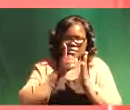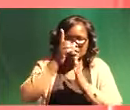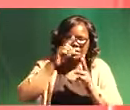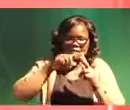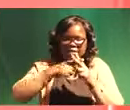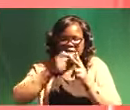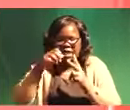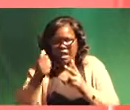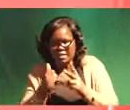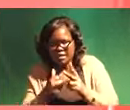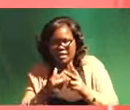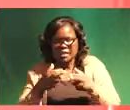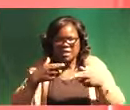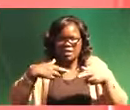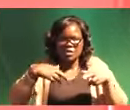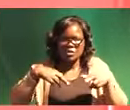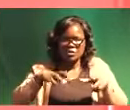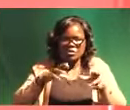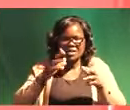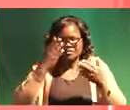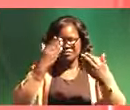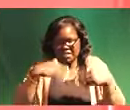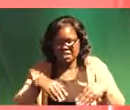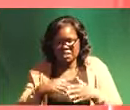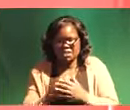maendeleo. Sio barabara amemaliza.